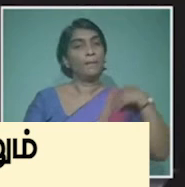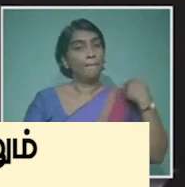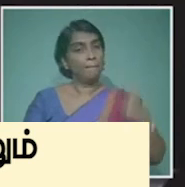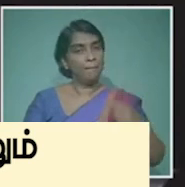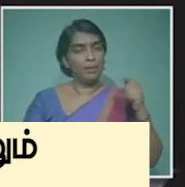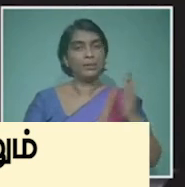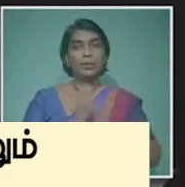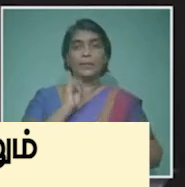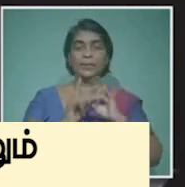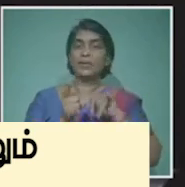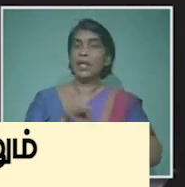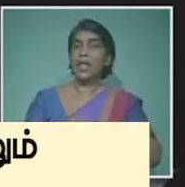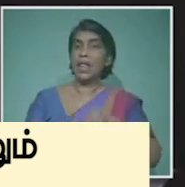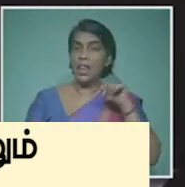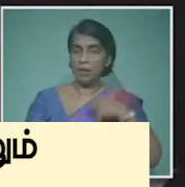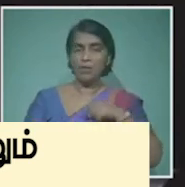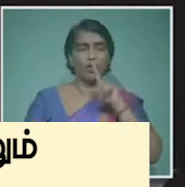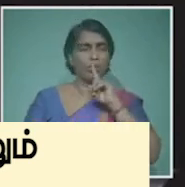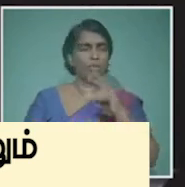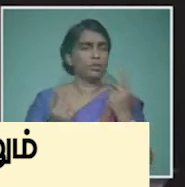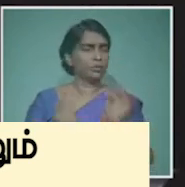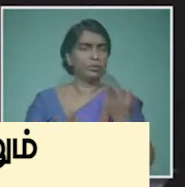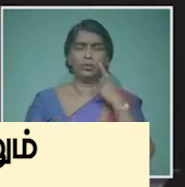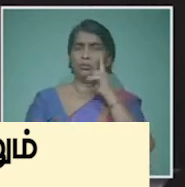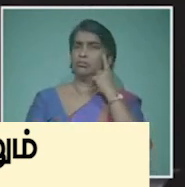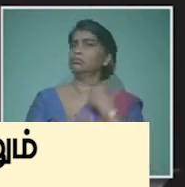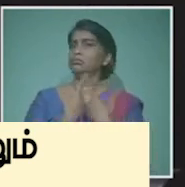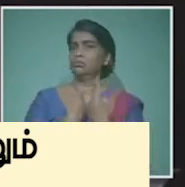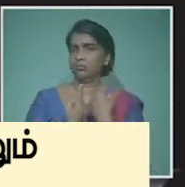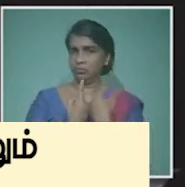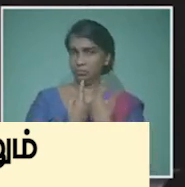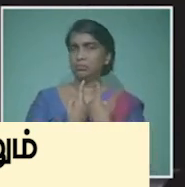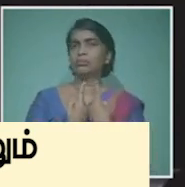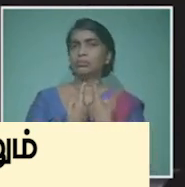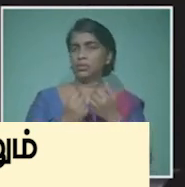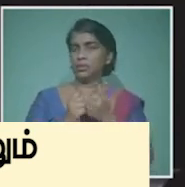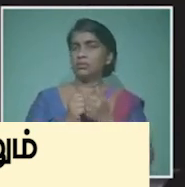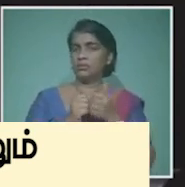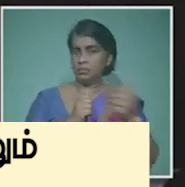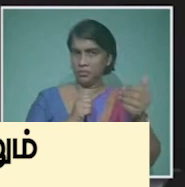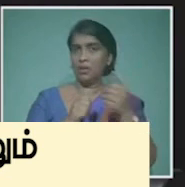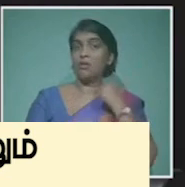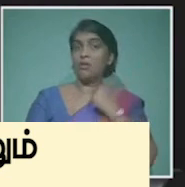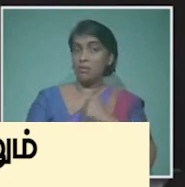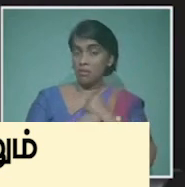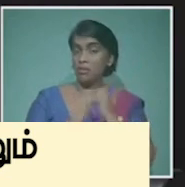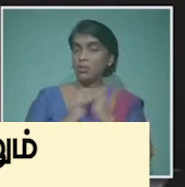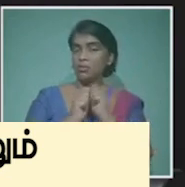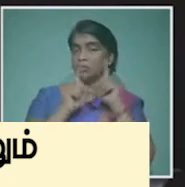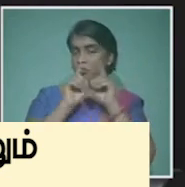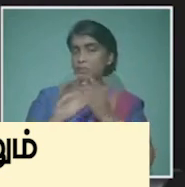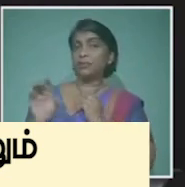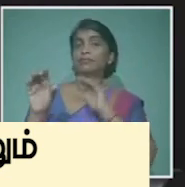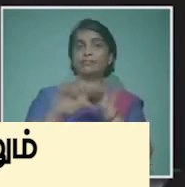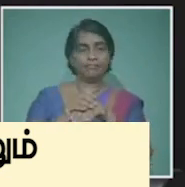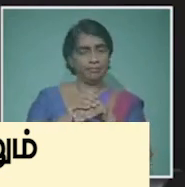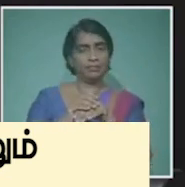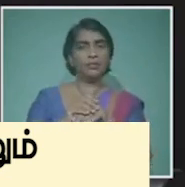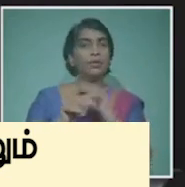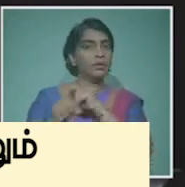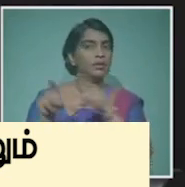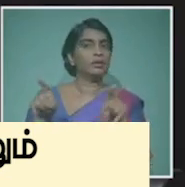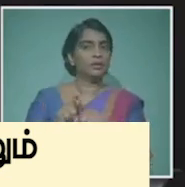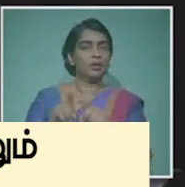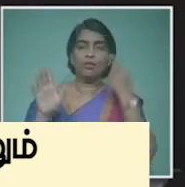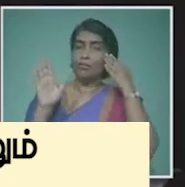වගේම අමාත්‍යාංශ ලේකම්තුමියටත් කිව්වා සම්පූර්ණ මේ පිළිබඳව අදාළ කටයුතු වලට රාජකාරී මට්ටමින් සිදු කරන්න කියලා. ඒ අනුව